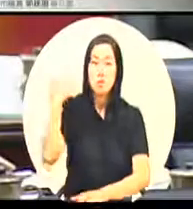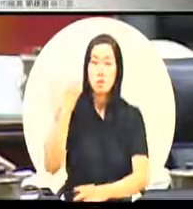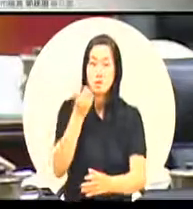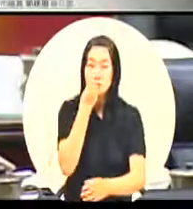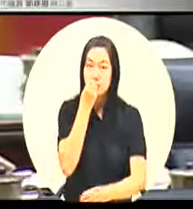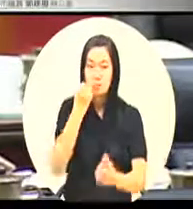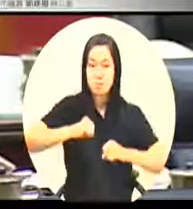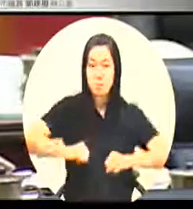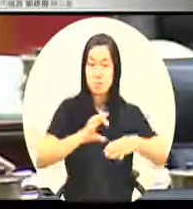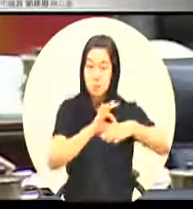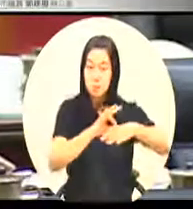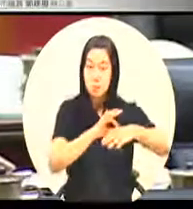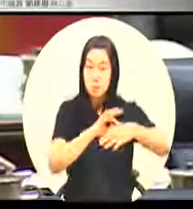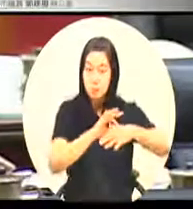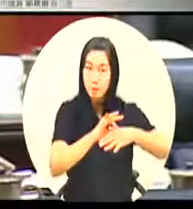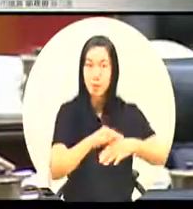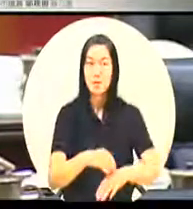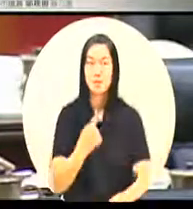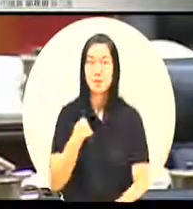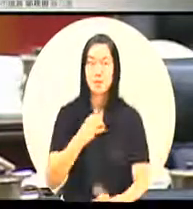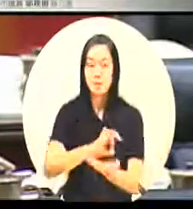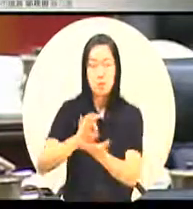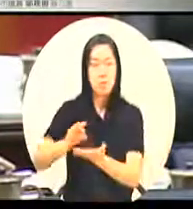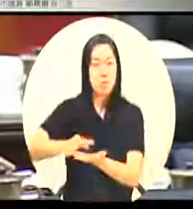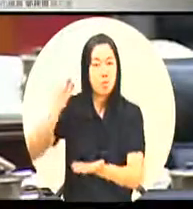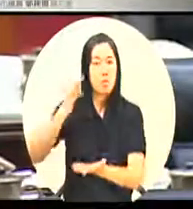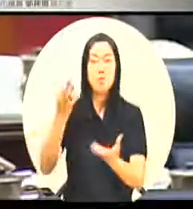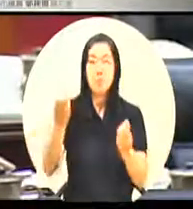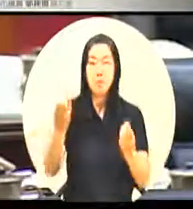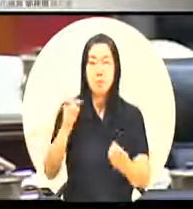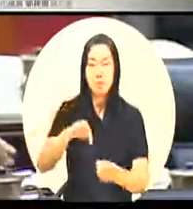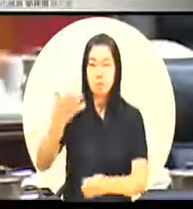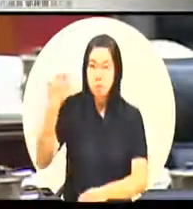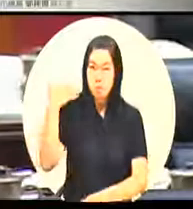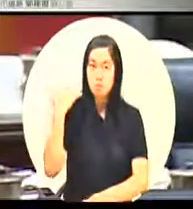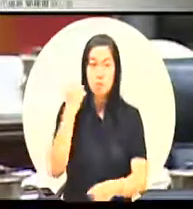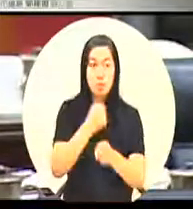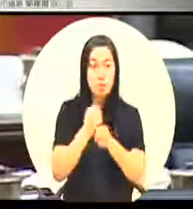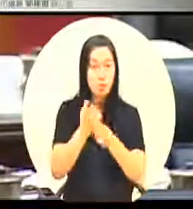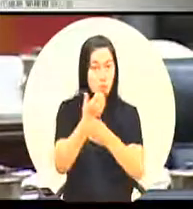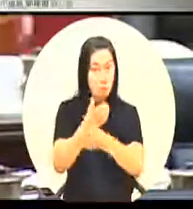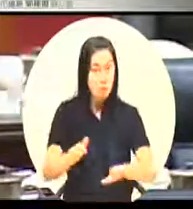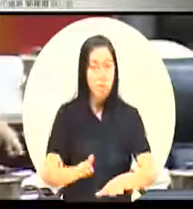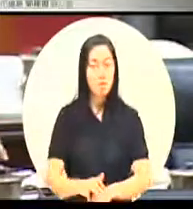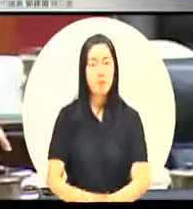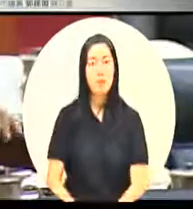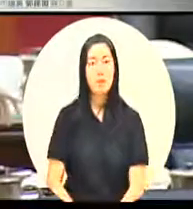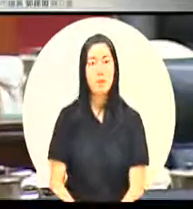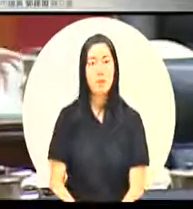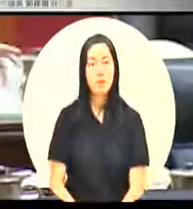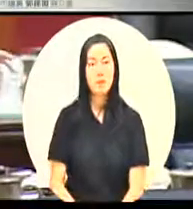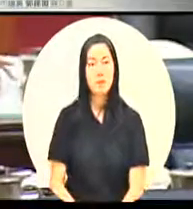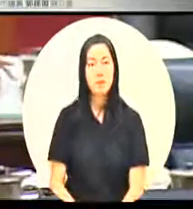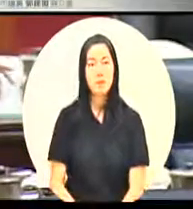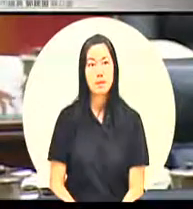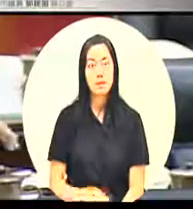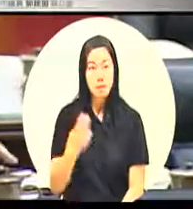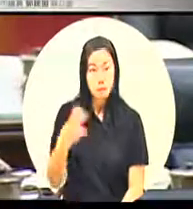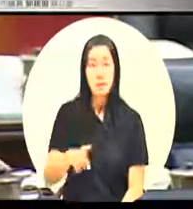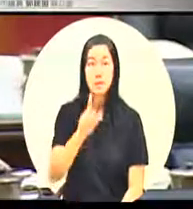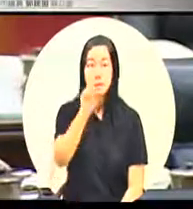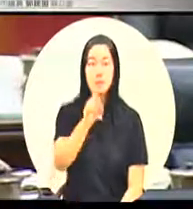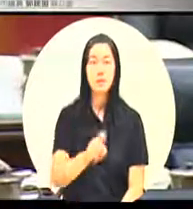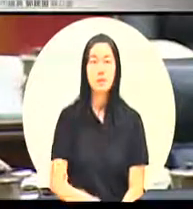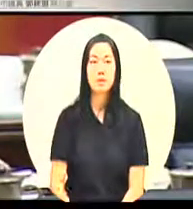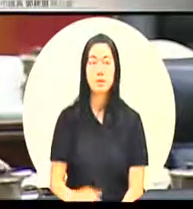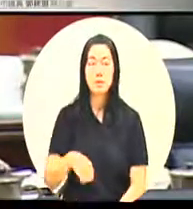为即届要考验 CAS， 咱的成本贵到伤悬，所以咱过去已经有即个优势会使承担。阁一个优势咧，